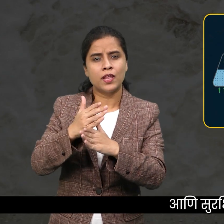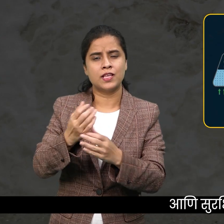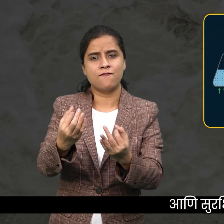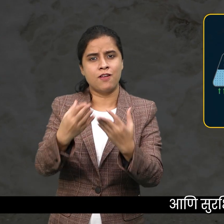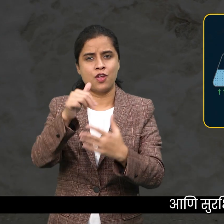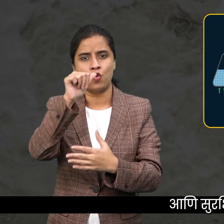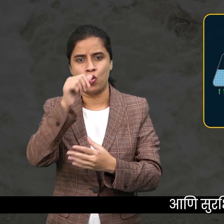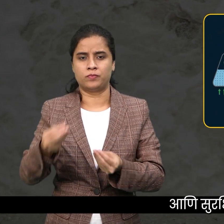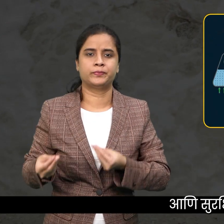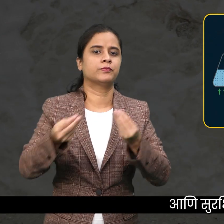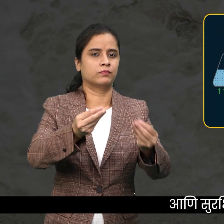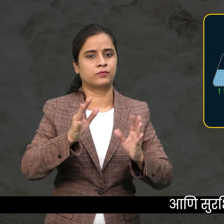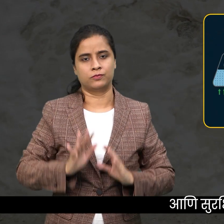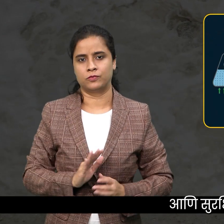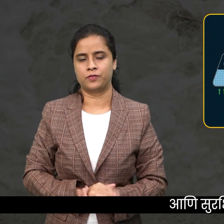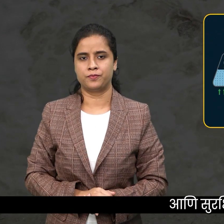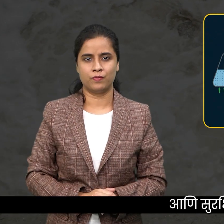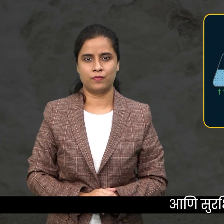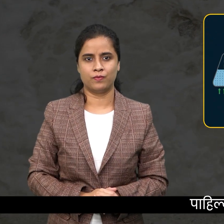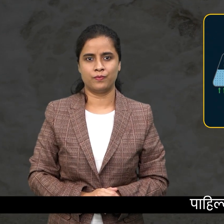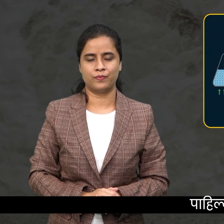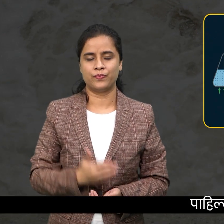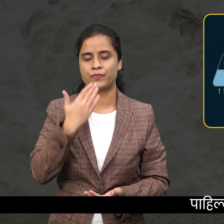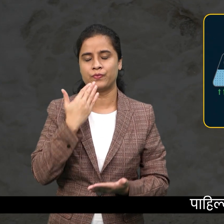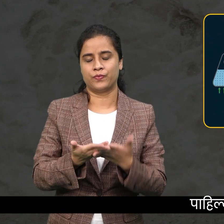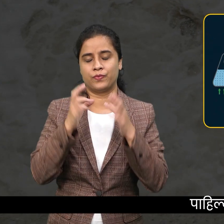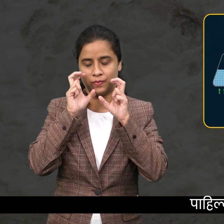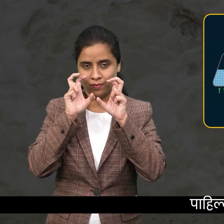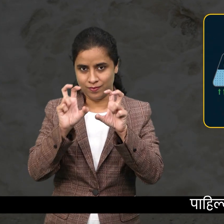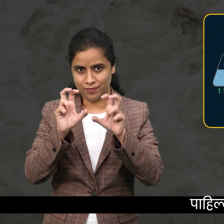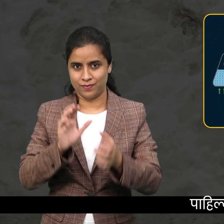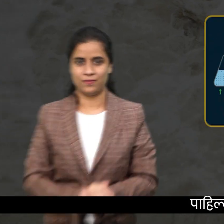मिळते. पाहिल्याबद्दल धन्यवाद.